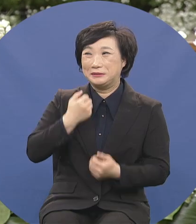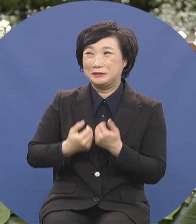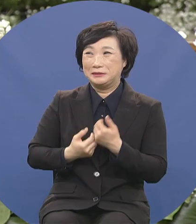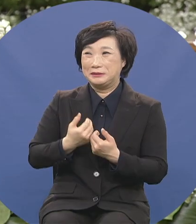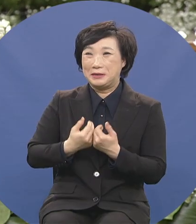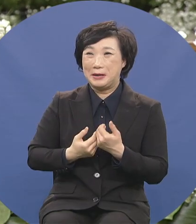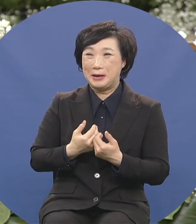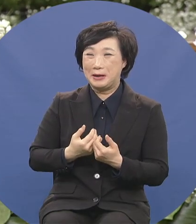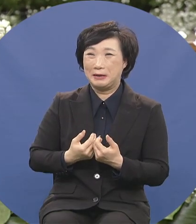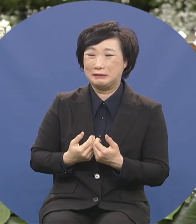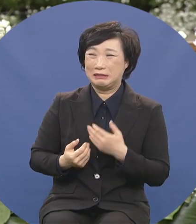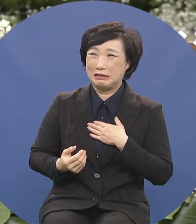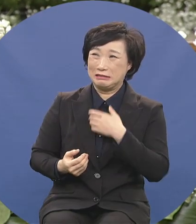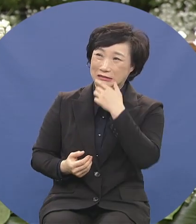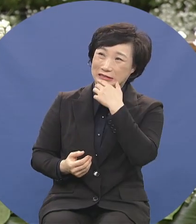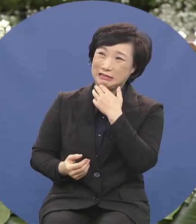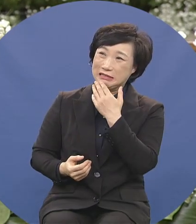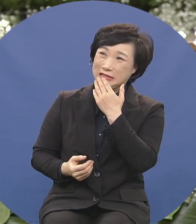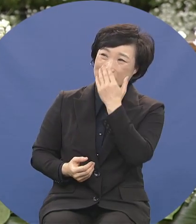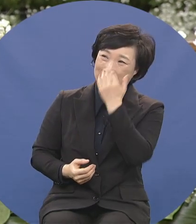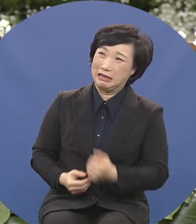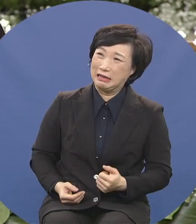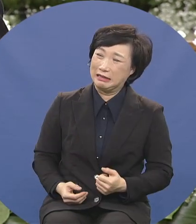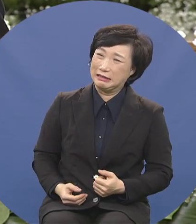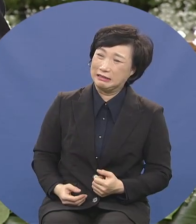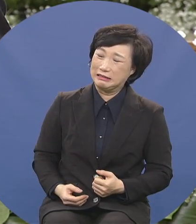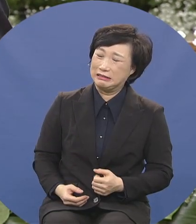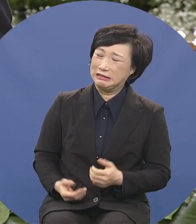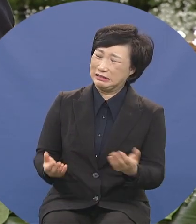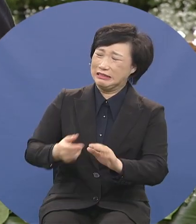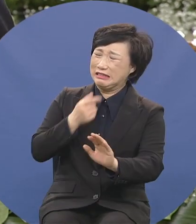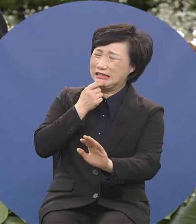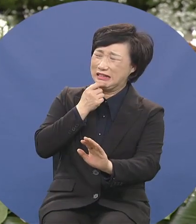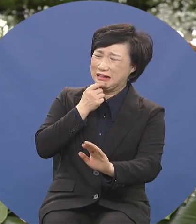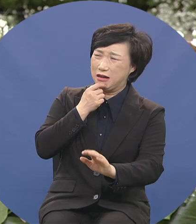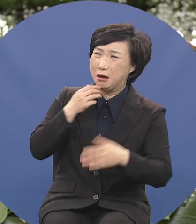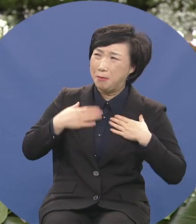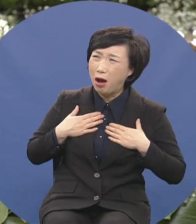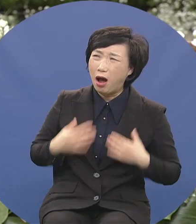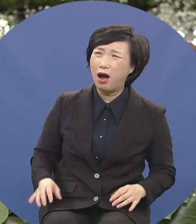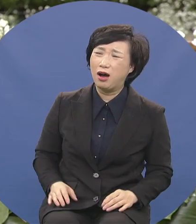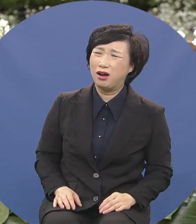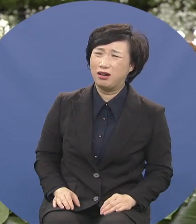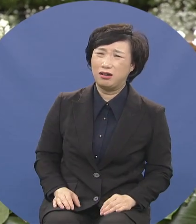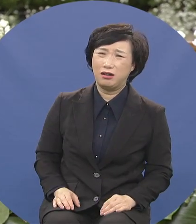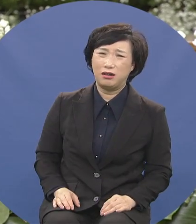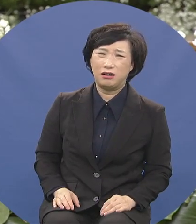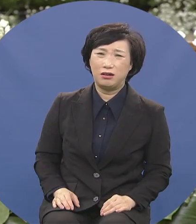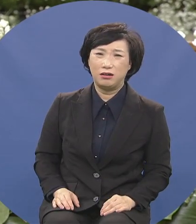나는 진짜 실증나 하고 싶지 않아 피곤해